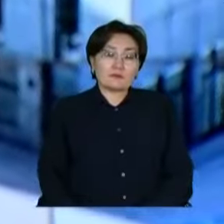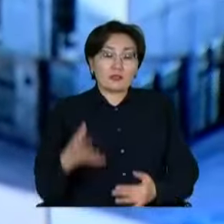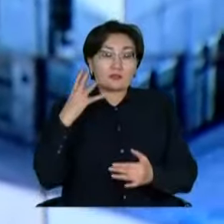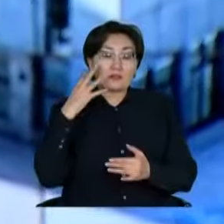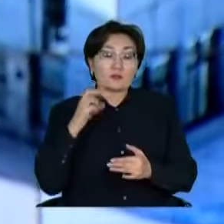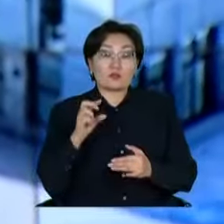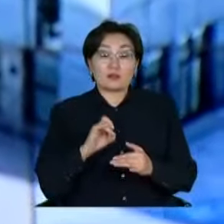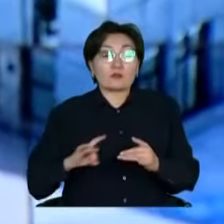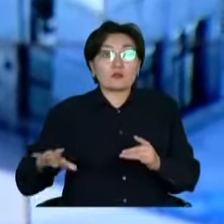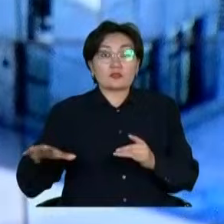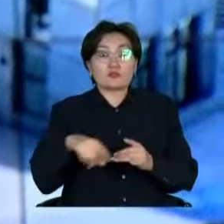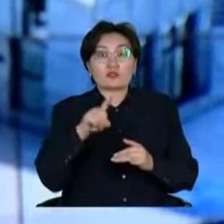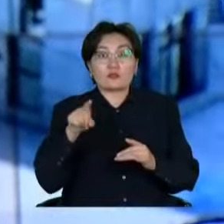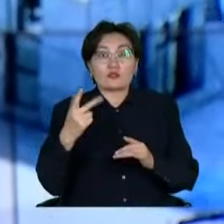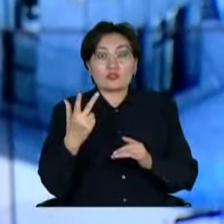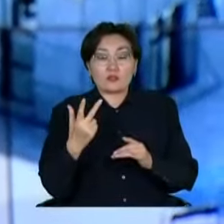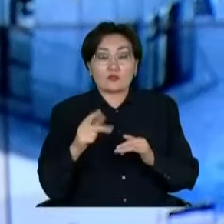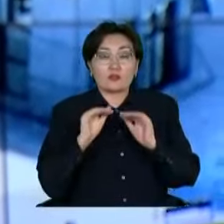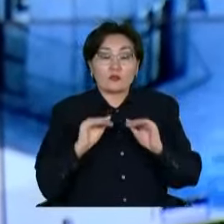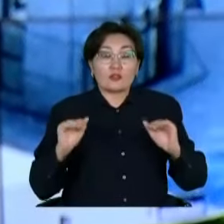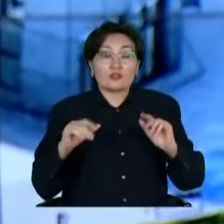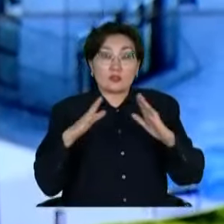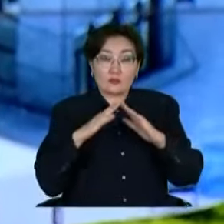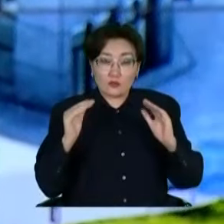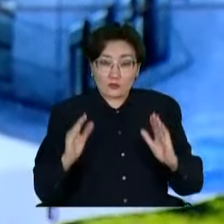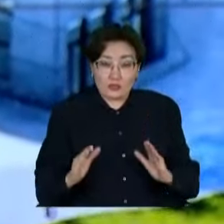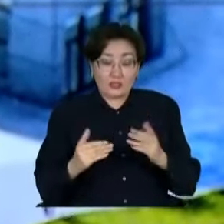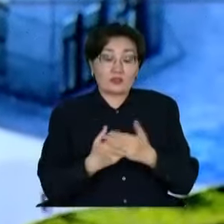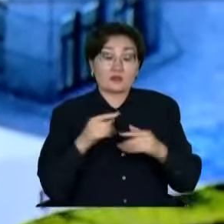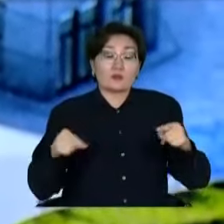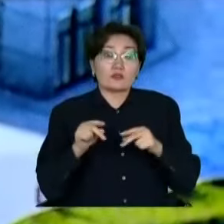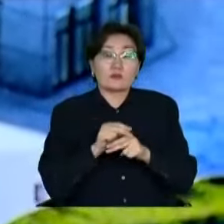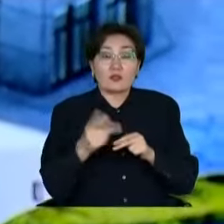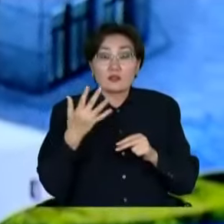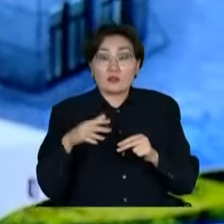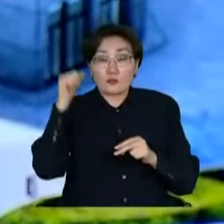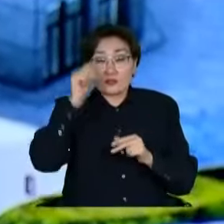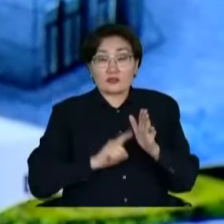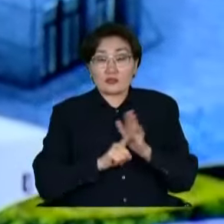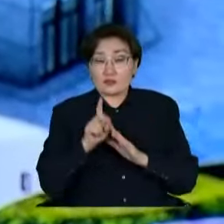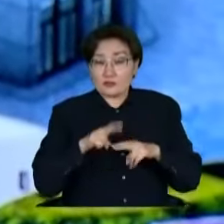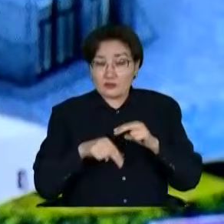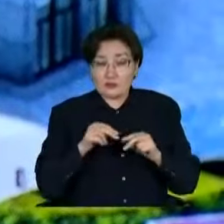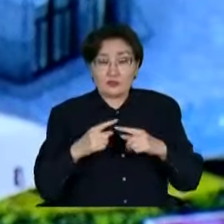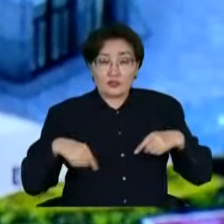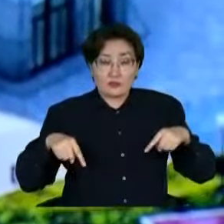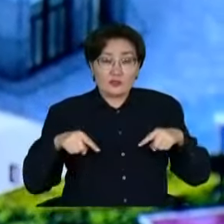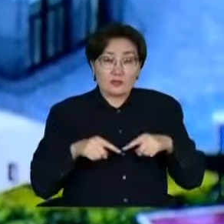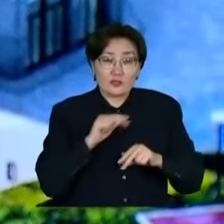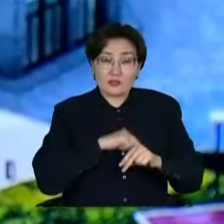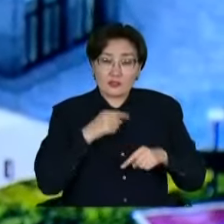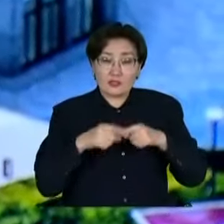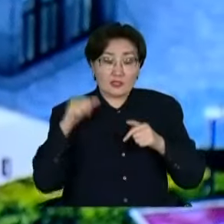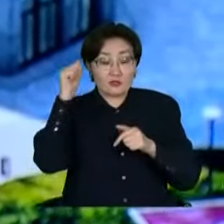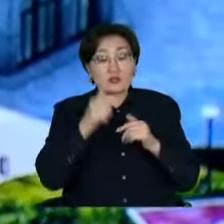Алматының Бостандық ауданындағы нөмірі 3-ші оқушылар үйі қайта жаңартылып жатыр. 55 жыл бұрын негізі қаланған орталық жұмысын келесі жылы